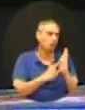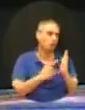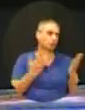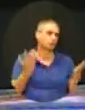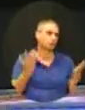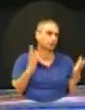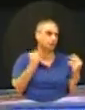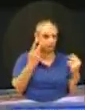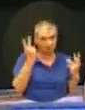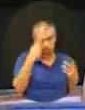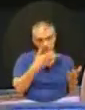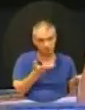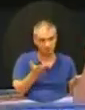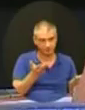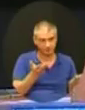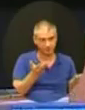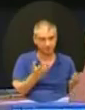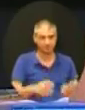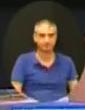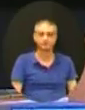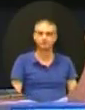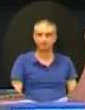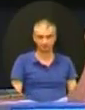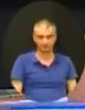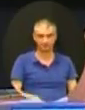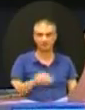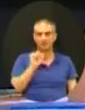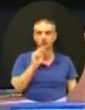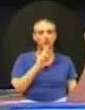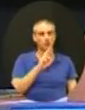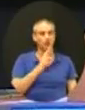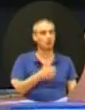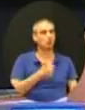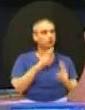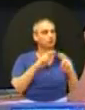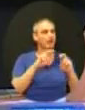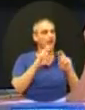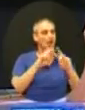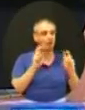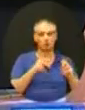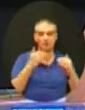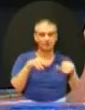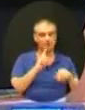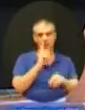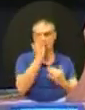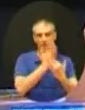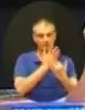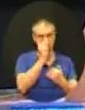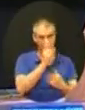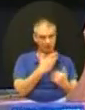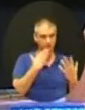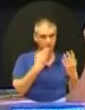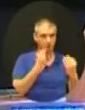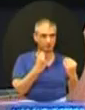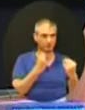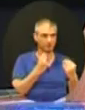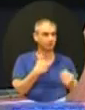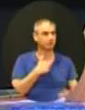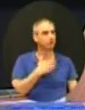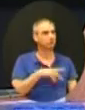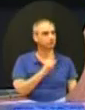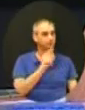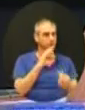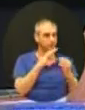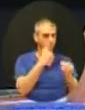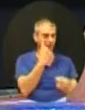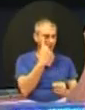כן. עם כל המשתמע מכך. אשר רוחברגר, ראש תחום המחקר בעמותה, נכה לא חצי בן אדם. תודה רבה לך שבאת אליי. אני רק רוצה אליי.